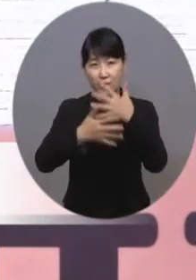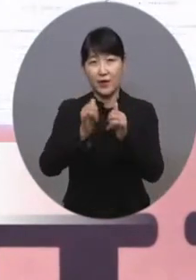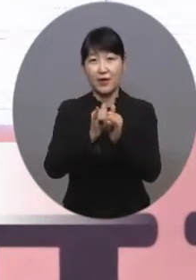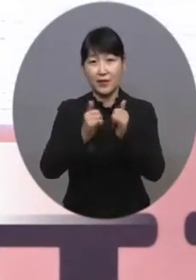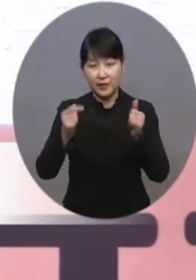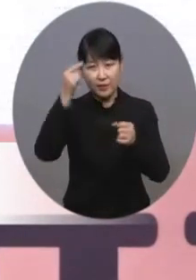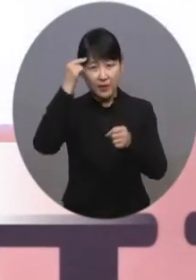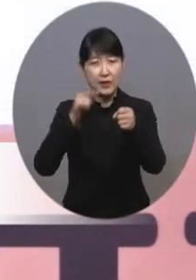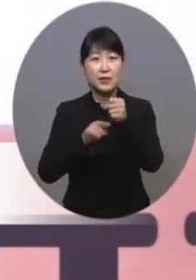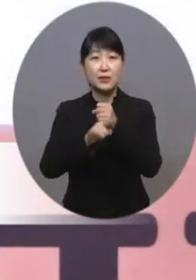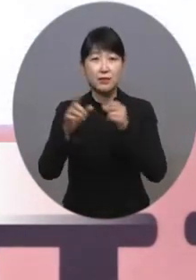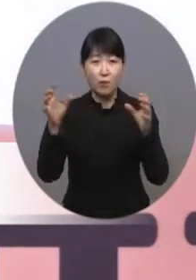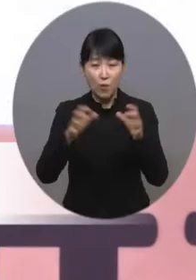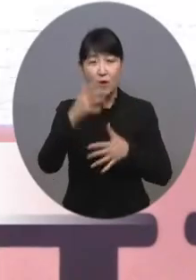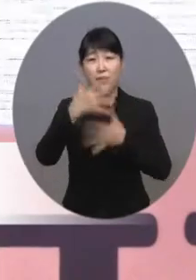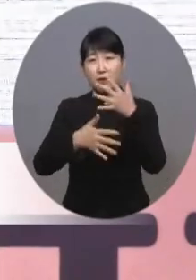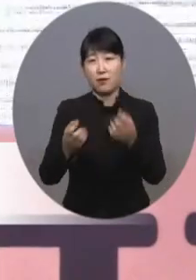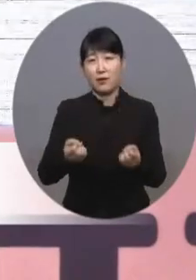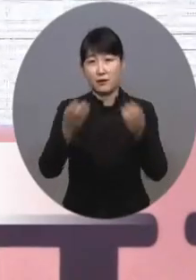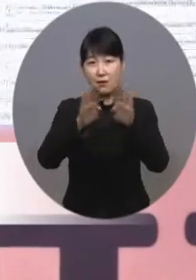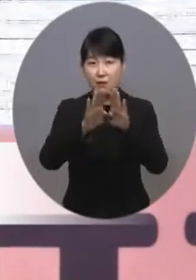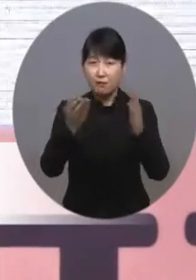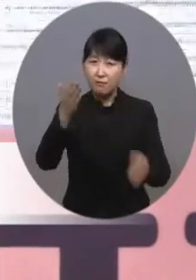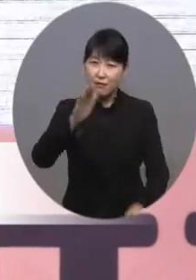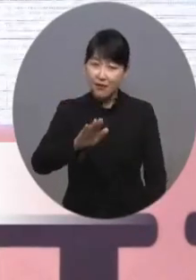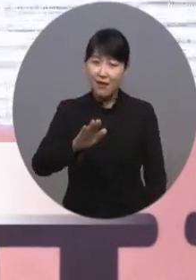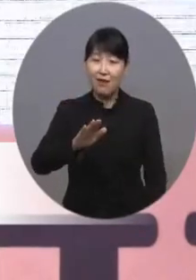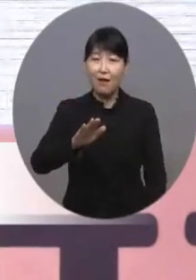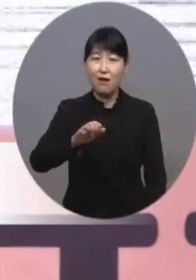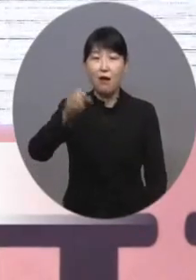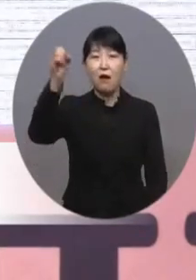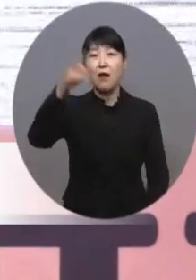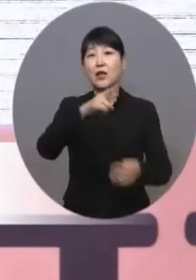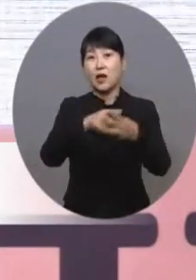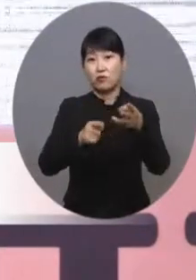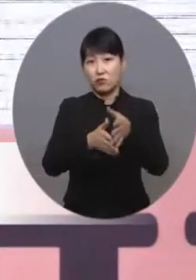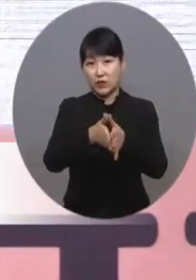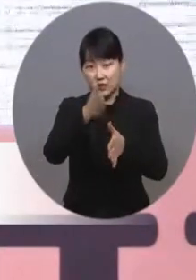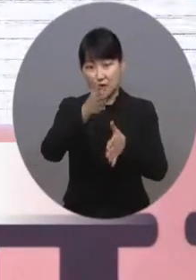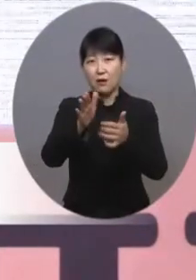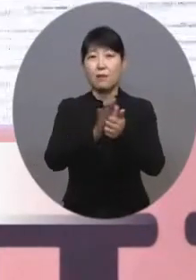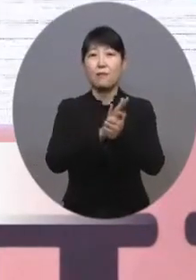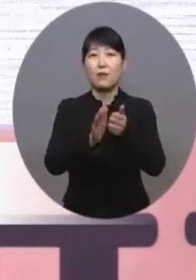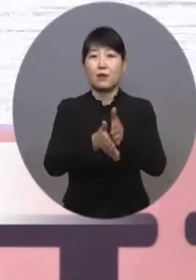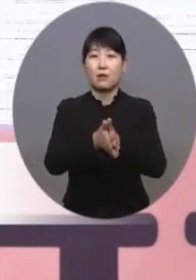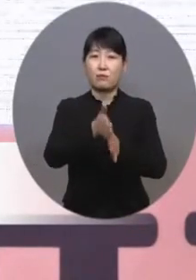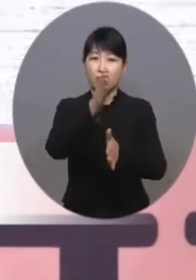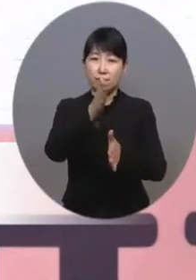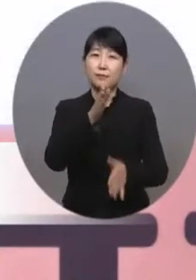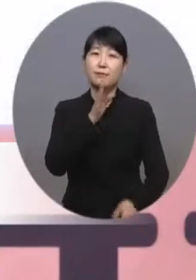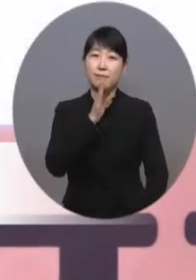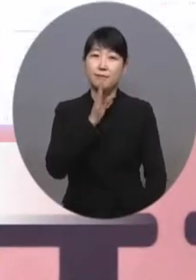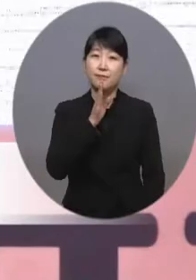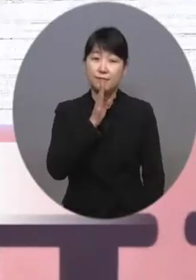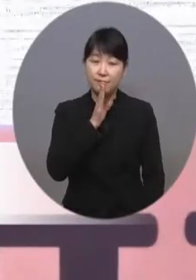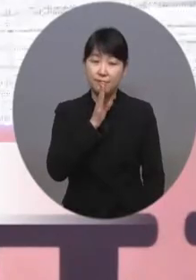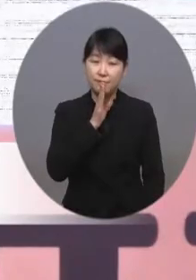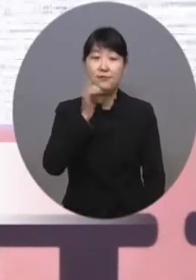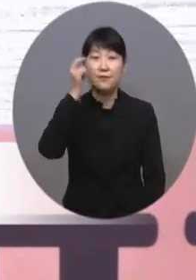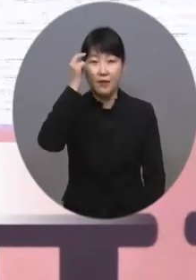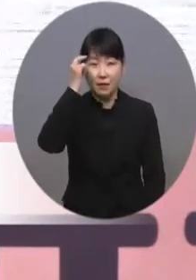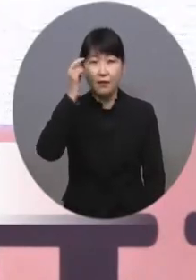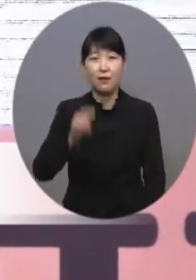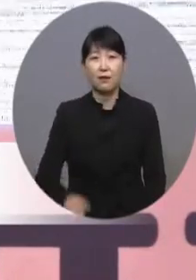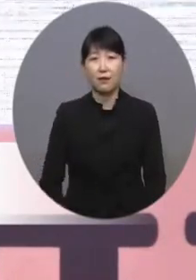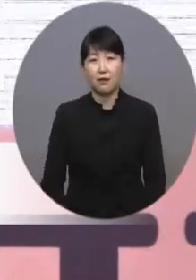이 영화제를 만들었는데 어쩌면 이 양주시가 배려의 도시가 아닌가라는 그런 생각이